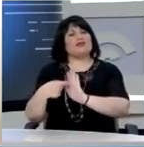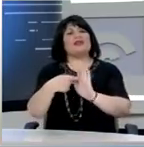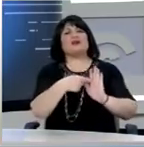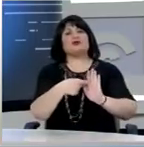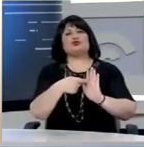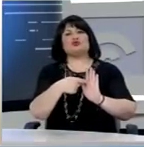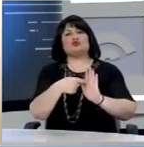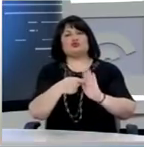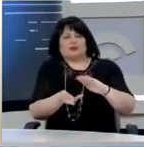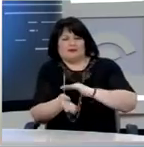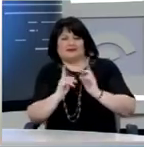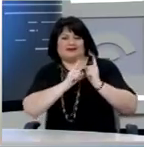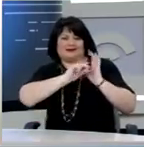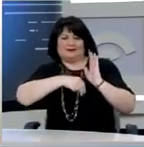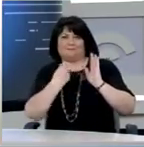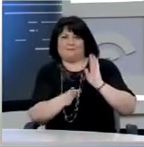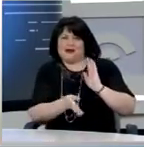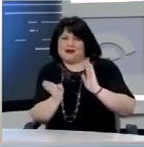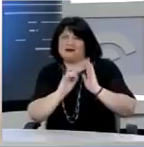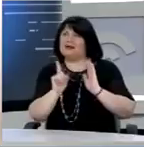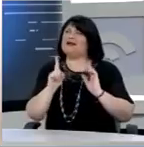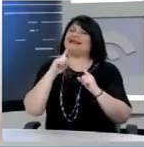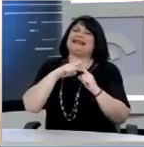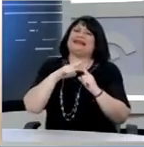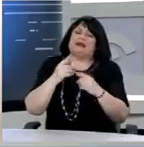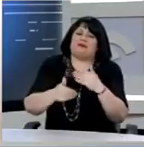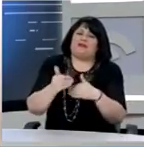έξοδος από τα μνημόνια δεν ήταν μια τυπική διαδικασία,